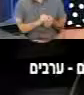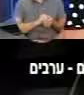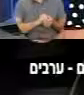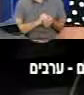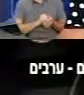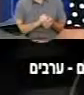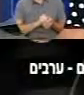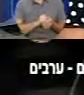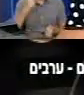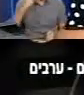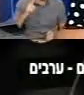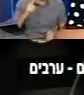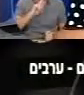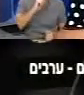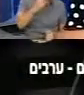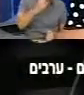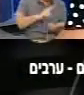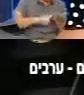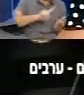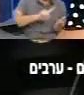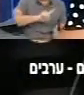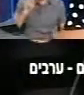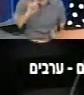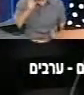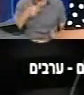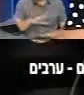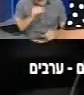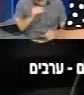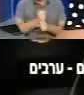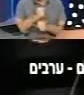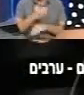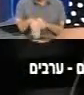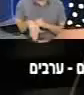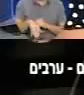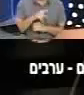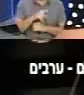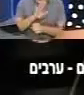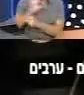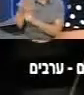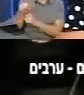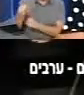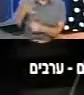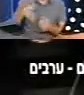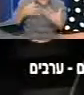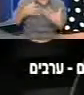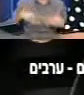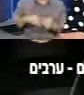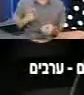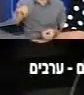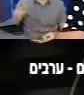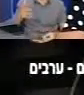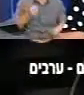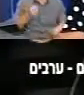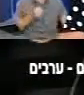תחשבי שהחודש, השנתיים האלה ללא עבודה, הפתעה, איך זה משפיע גם עליהם, גם על המשפחות שלהם, מבחינת זה שהם